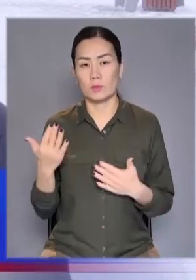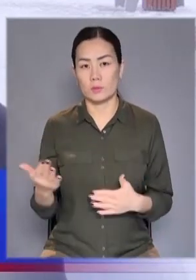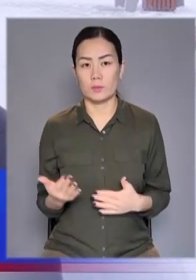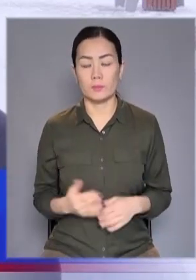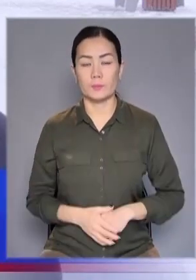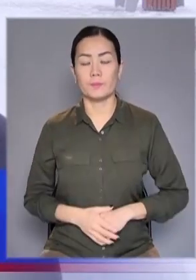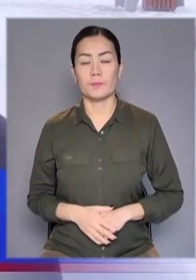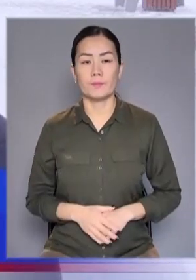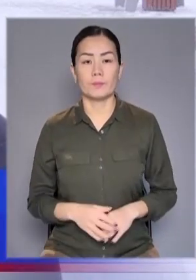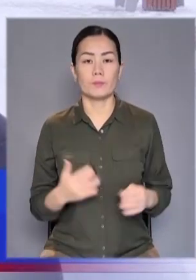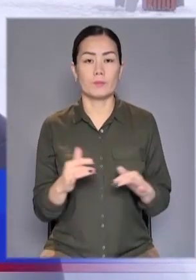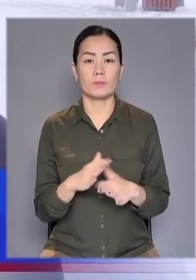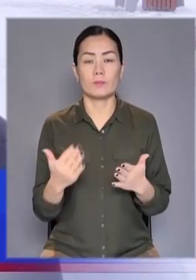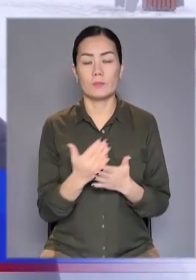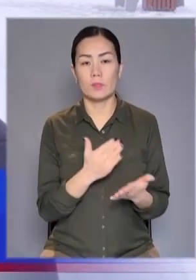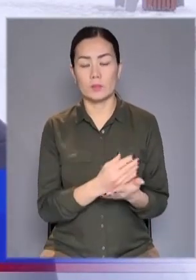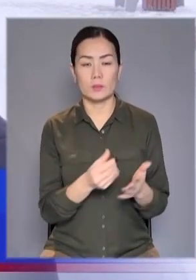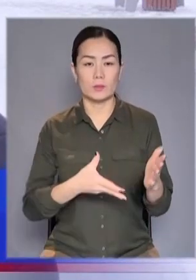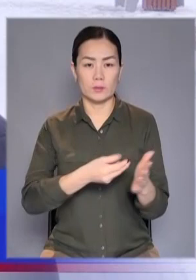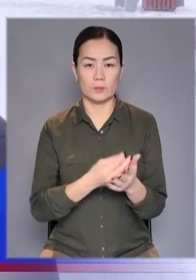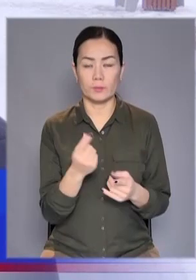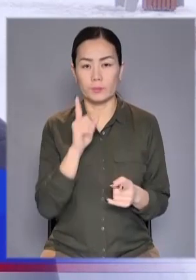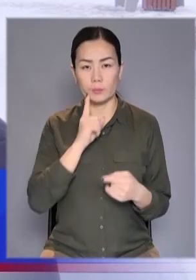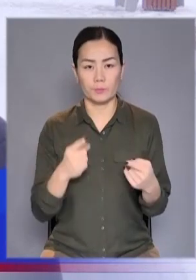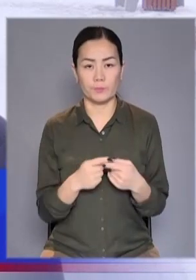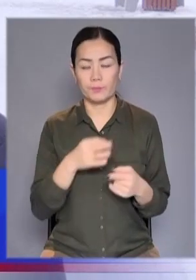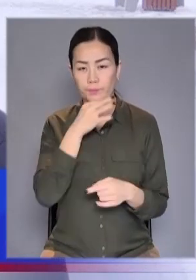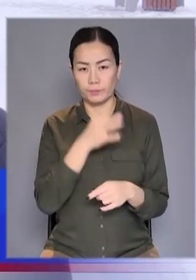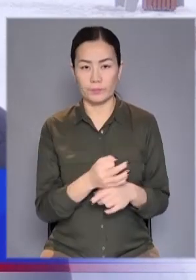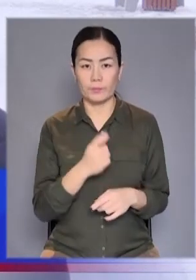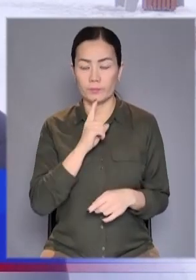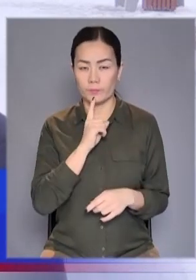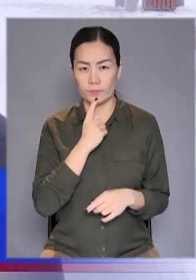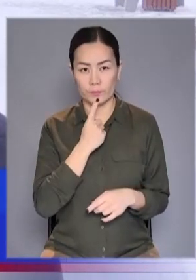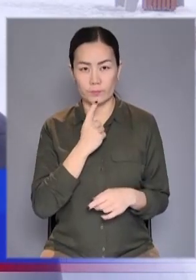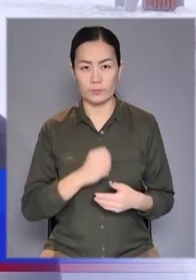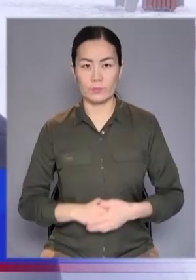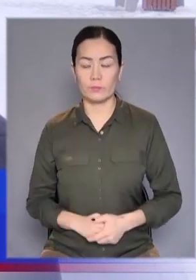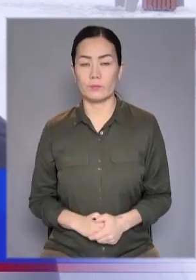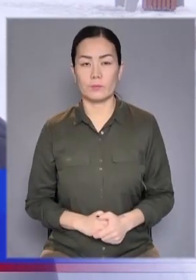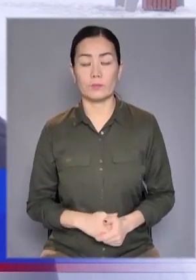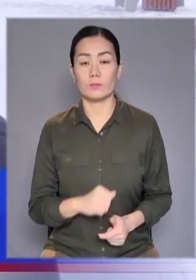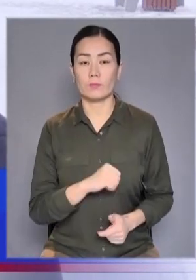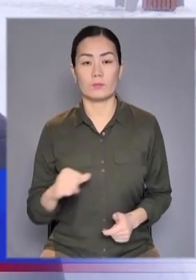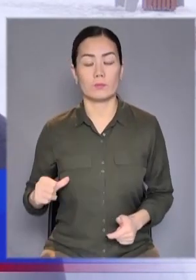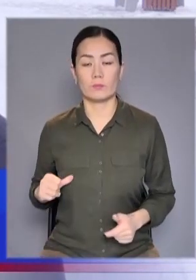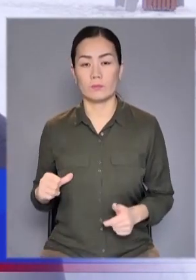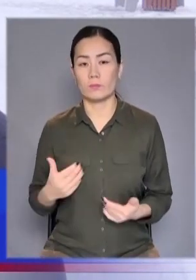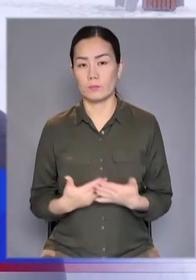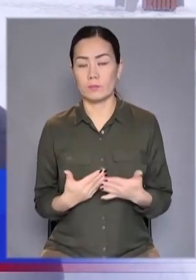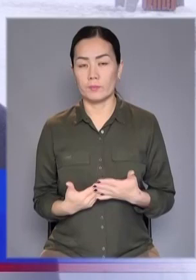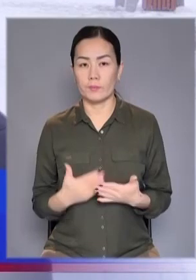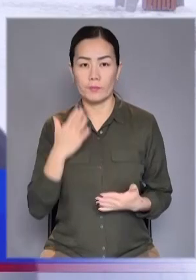шыршасының концерттік бағдарламасын өткізуге қаражат әлі нақты бізге шешімі берілген жоқ. Біз өз тарапымыздан